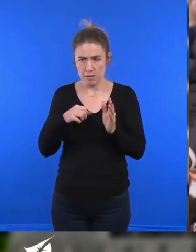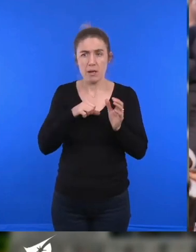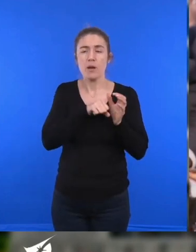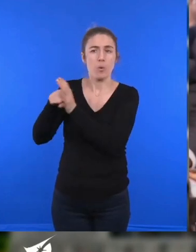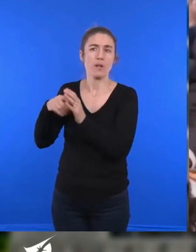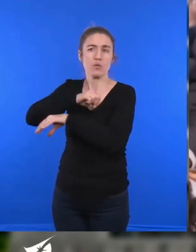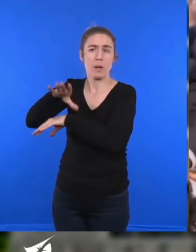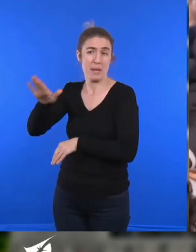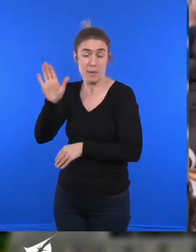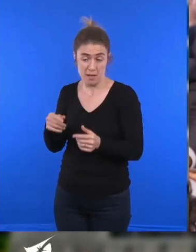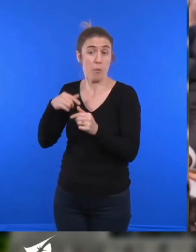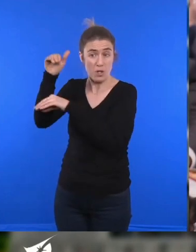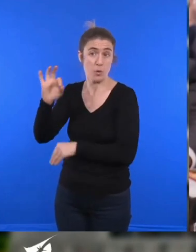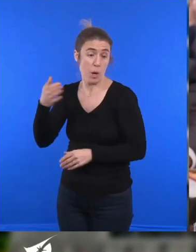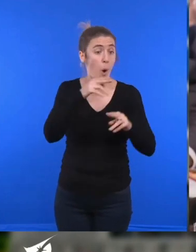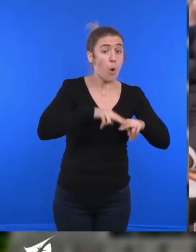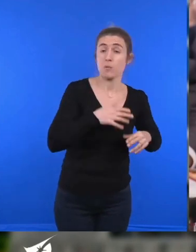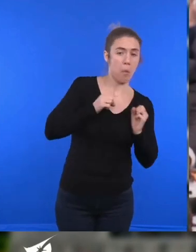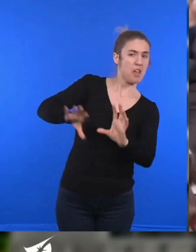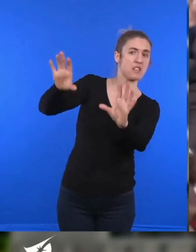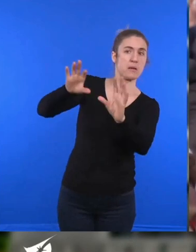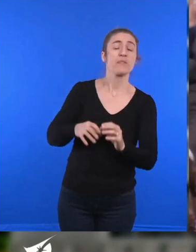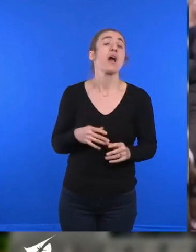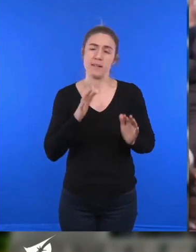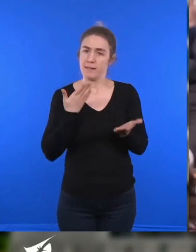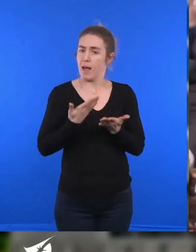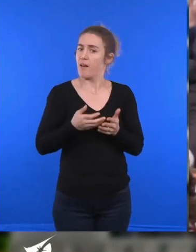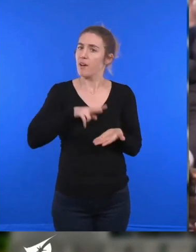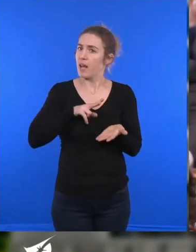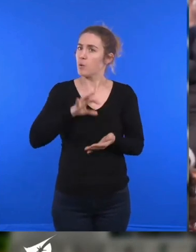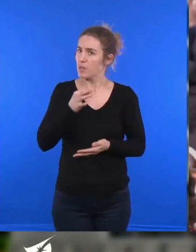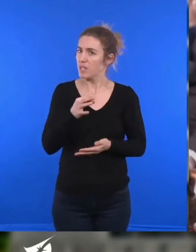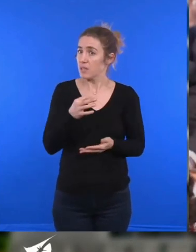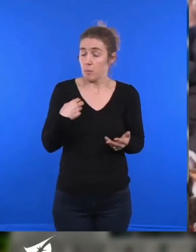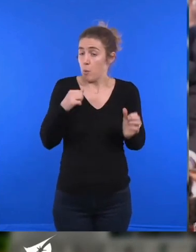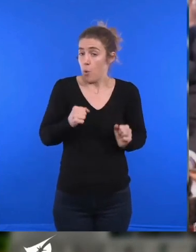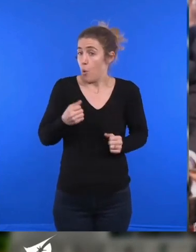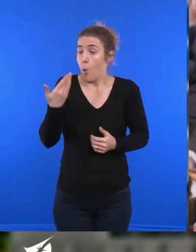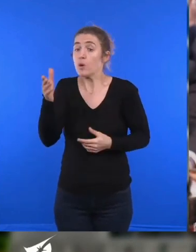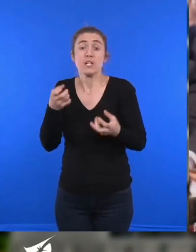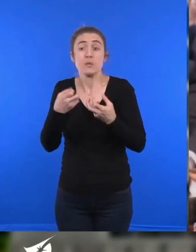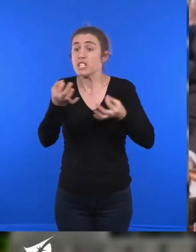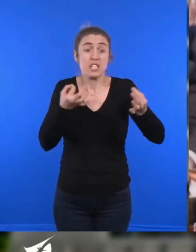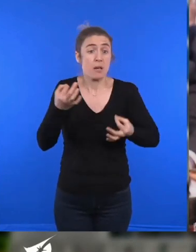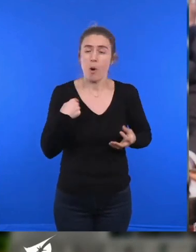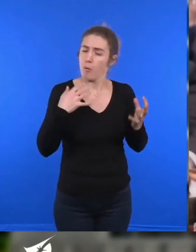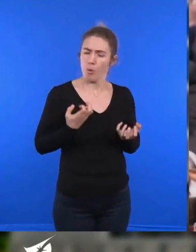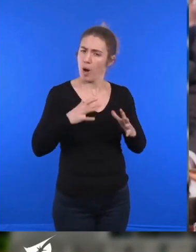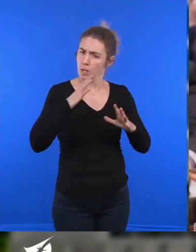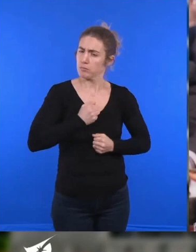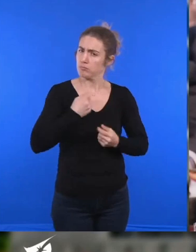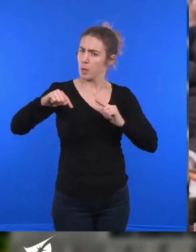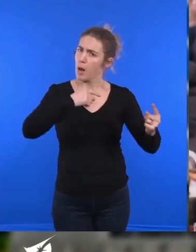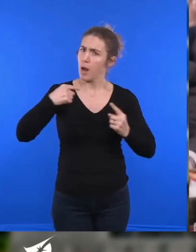c'est factuel. Trouvez-moi des exemples. Je suis là pour débattre avec tout le monde. J'ai demandé, il y a 2 jours, à